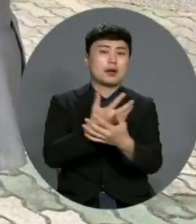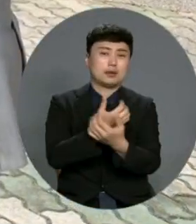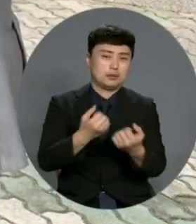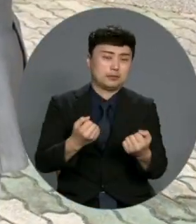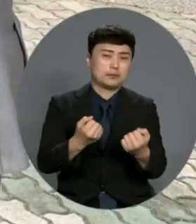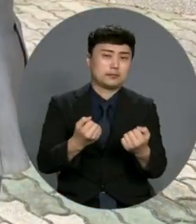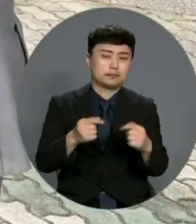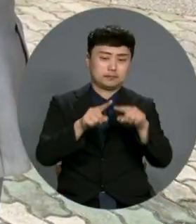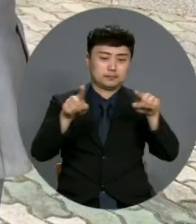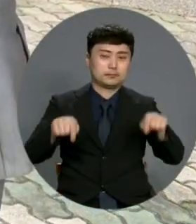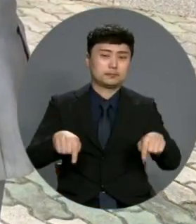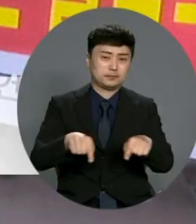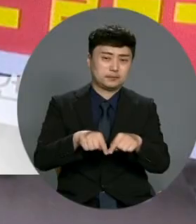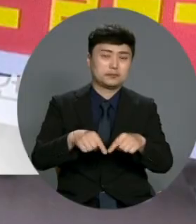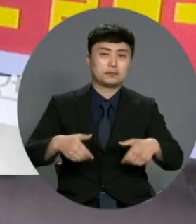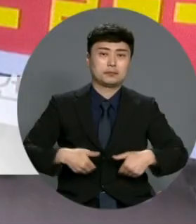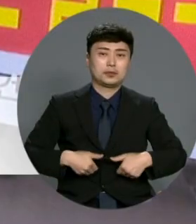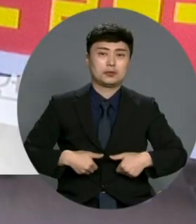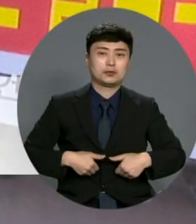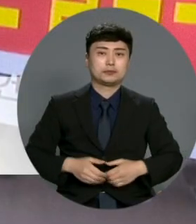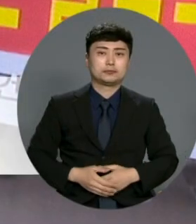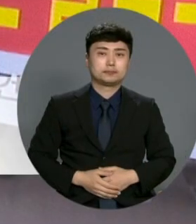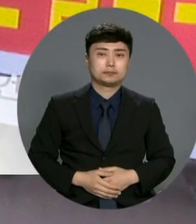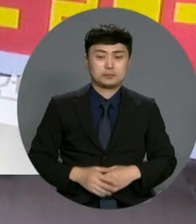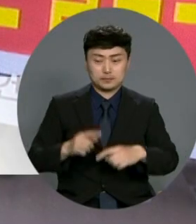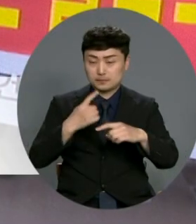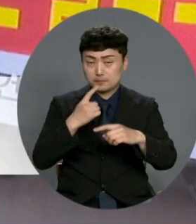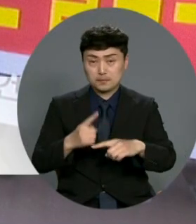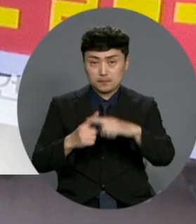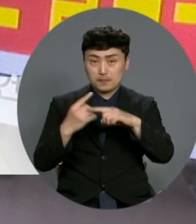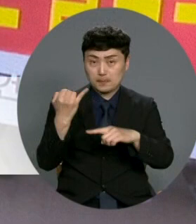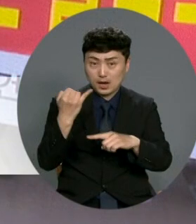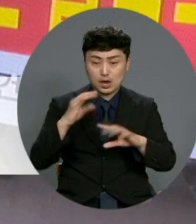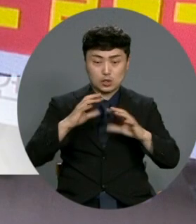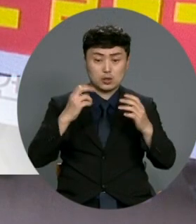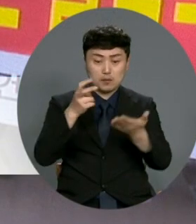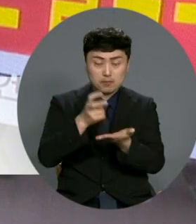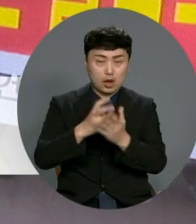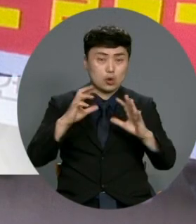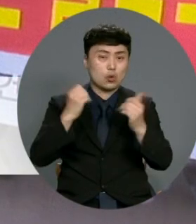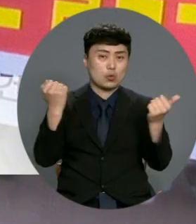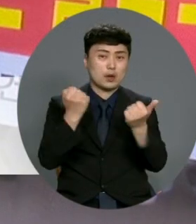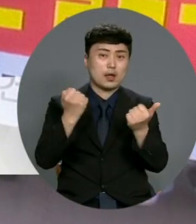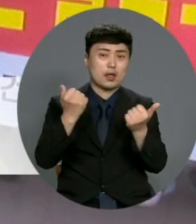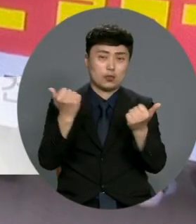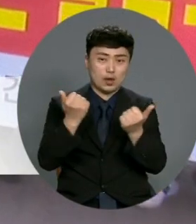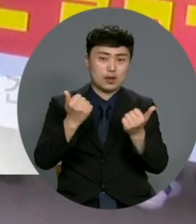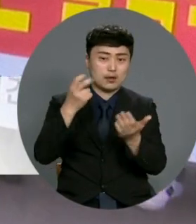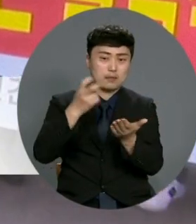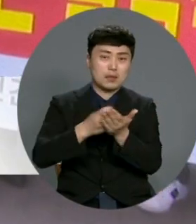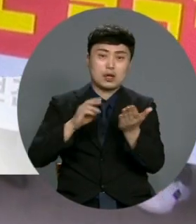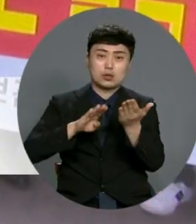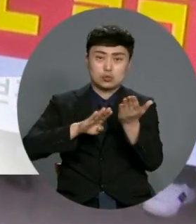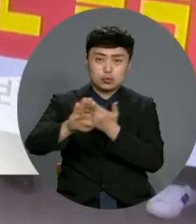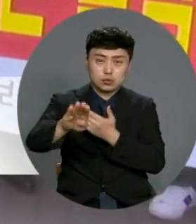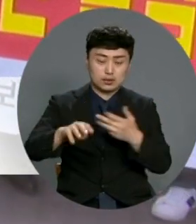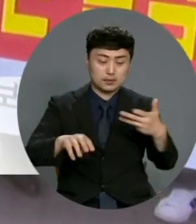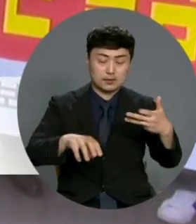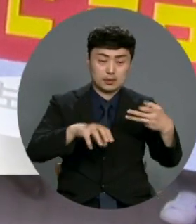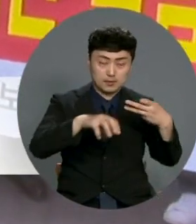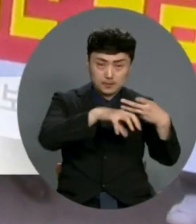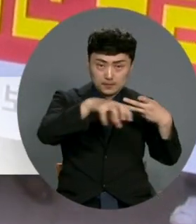요구했습니다. 간호법이 국회를 통과하자 후폭풍이 거셉니다. 13개 단체가